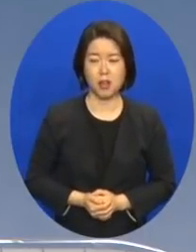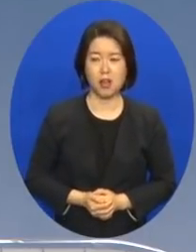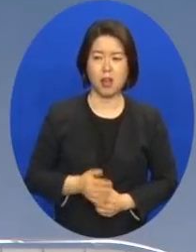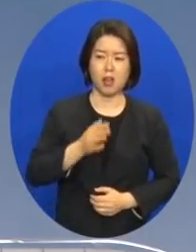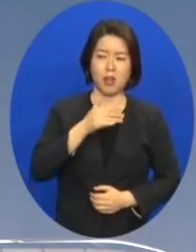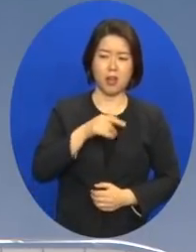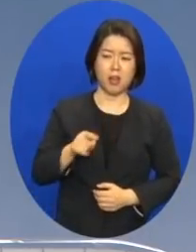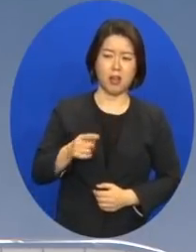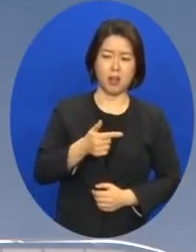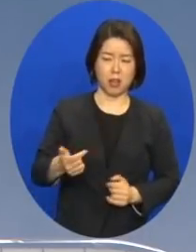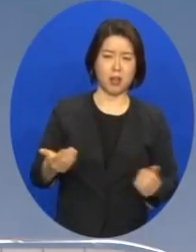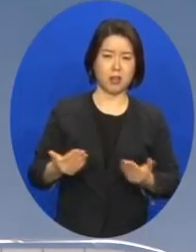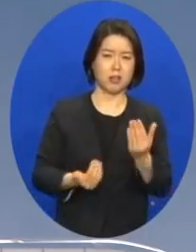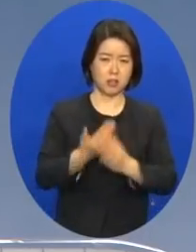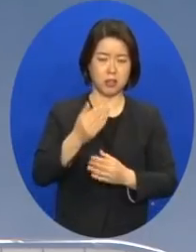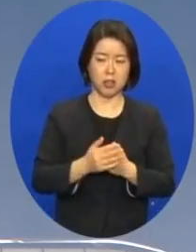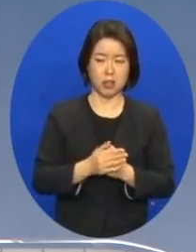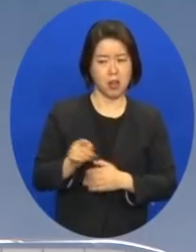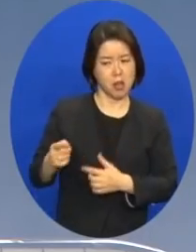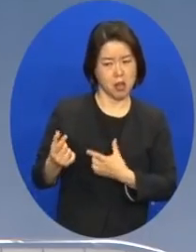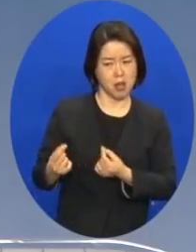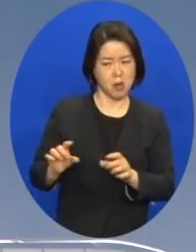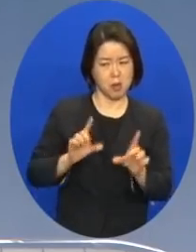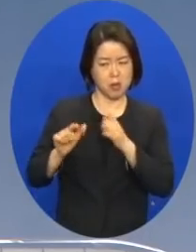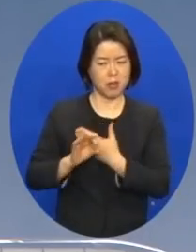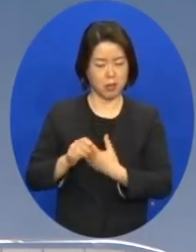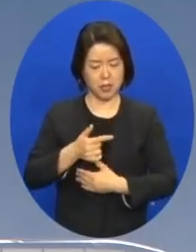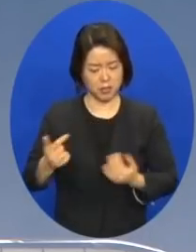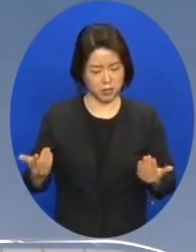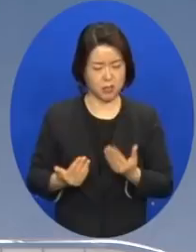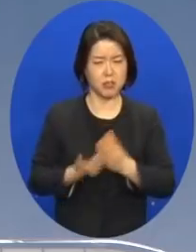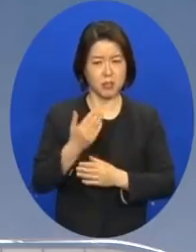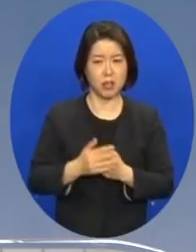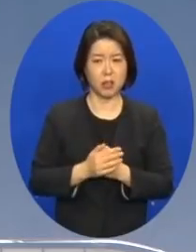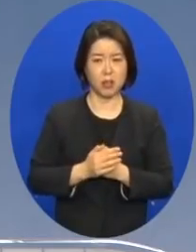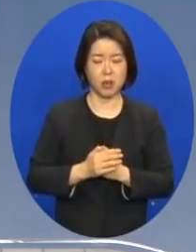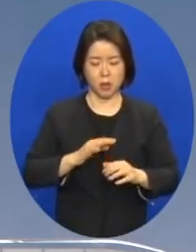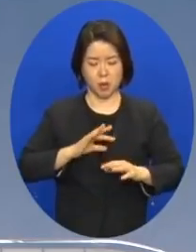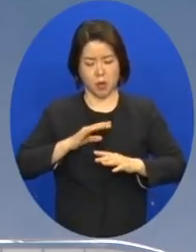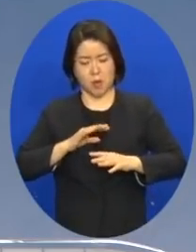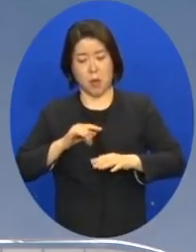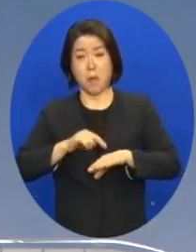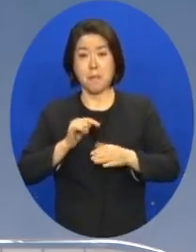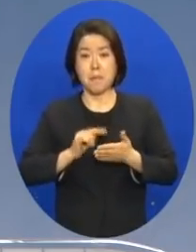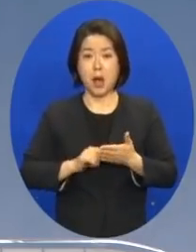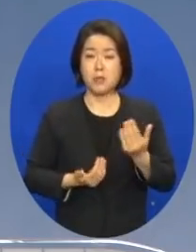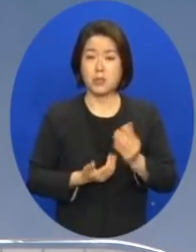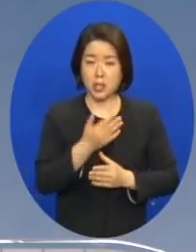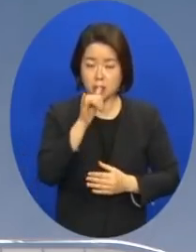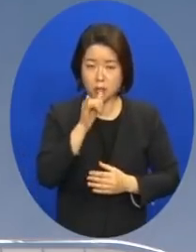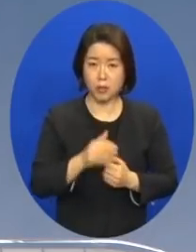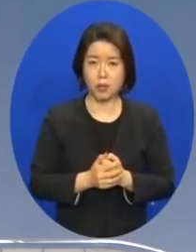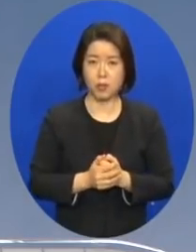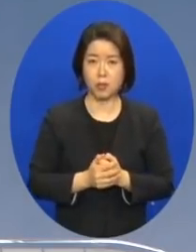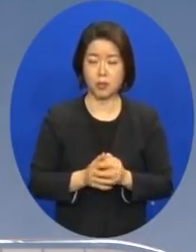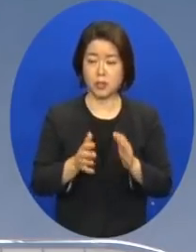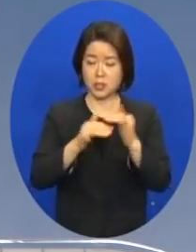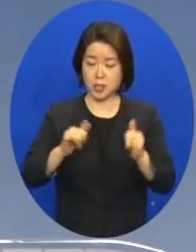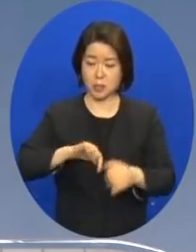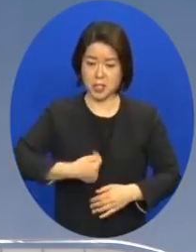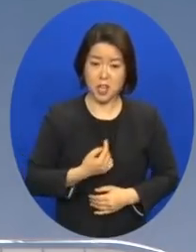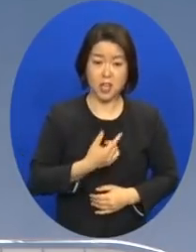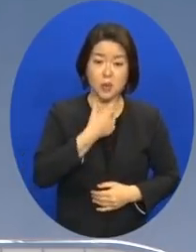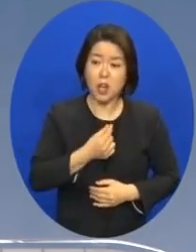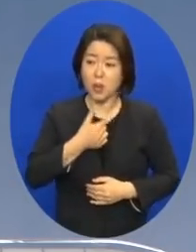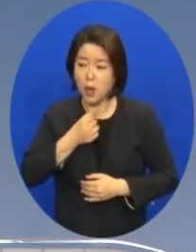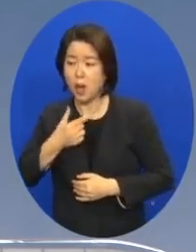나겠구나, 저렇게 살면 큰일 나는데, 두려운 마음이 들잖아요. 사람들이 다 자기가 하고 싶은